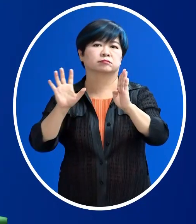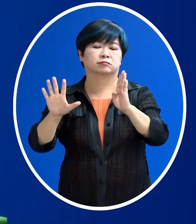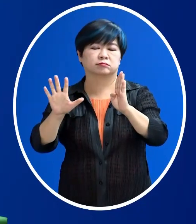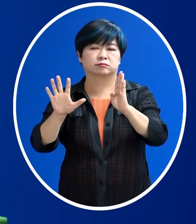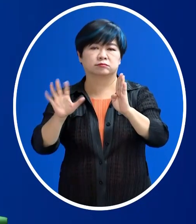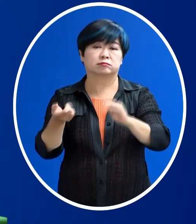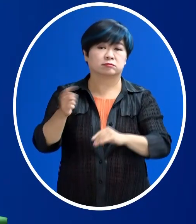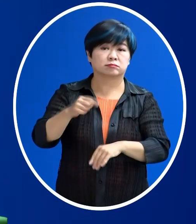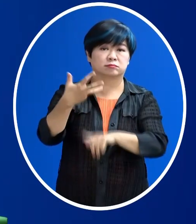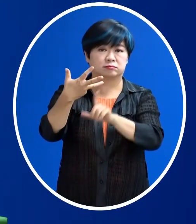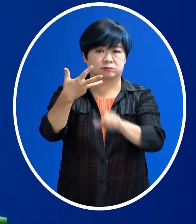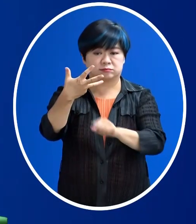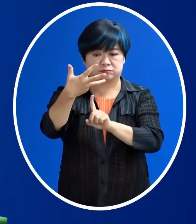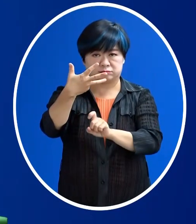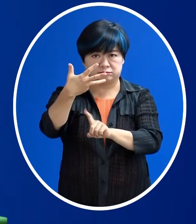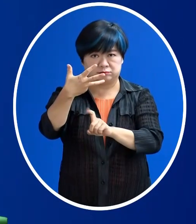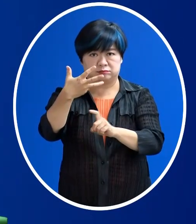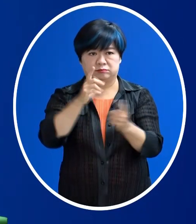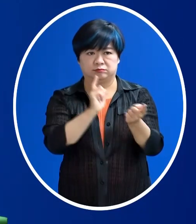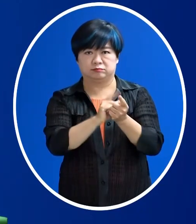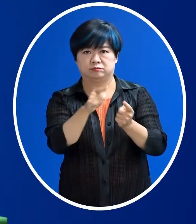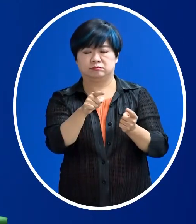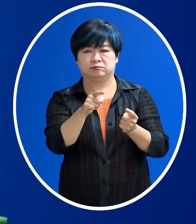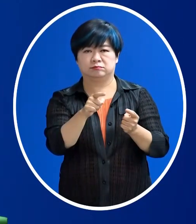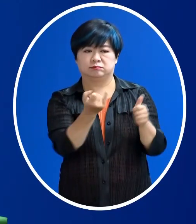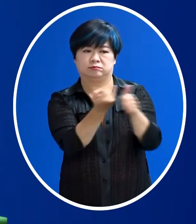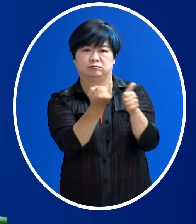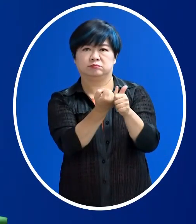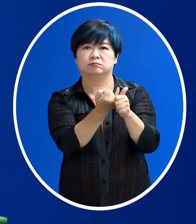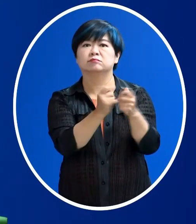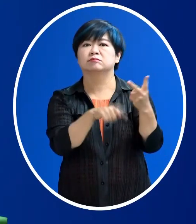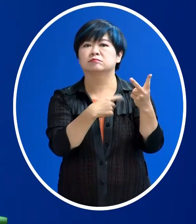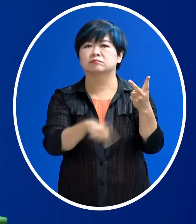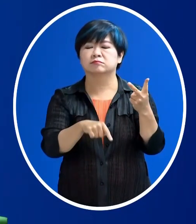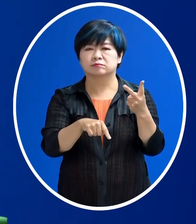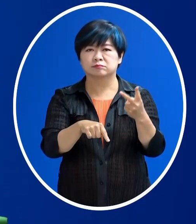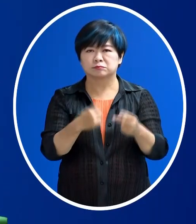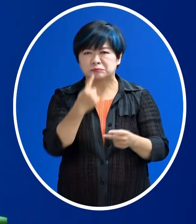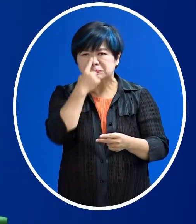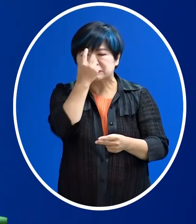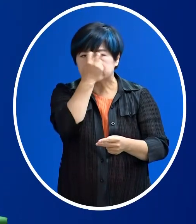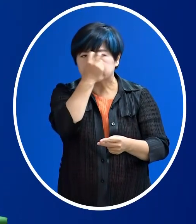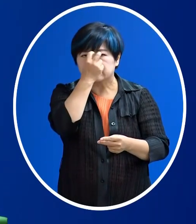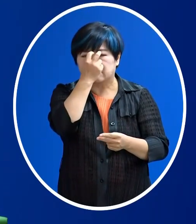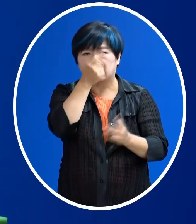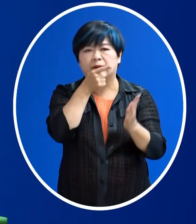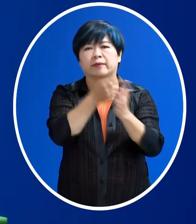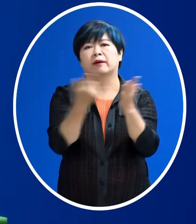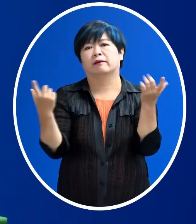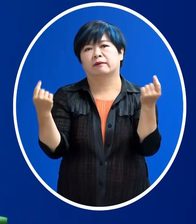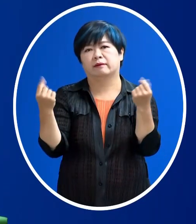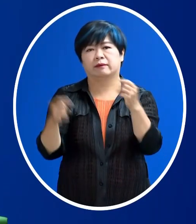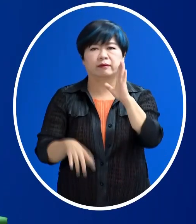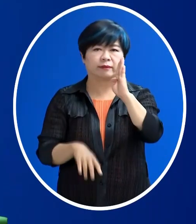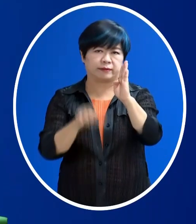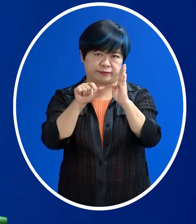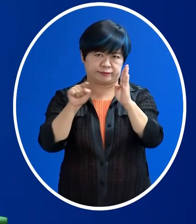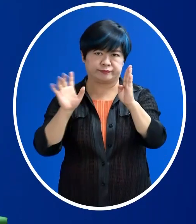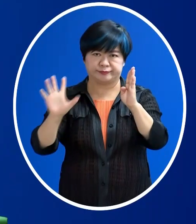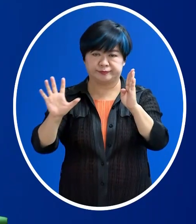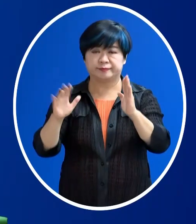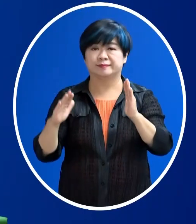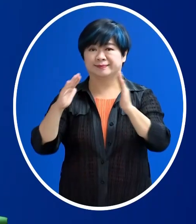在8月11号的时候又针对这个去接机的2位夫妻再进行裁剪，那也后续确诊定序为 BA.5，所以